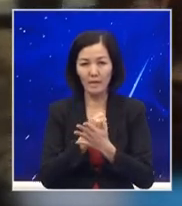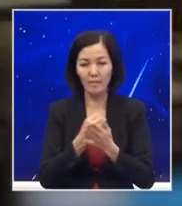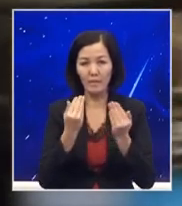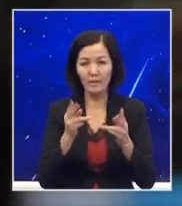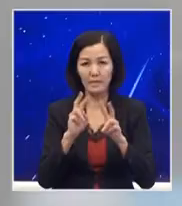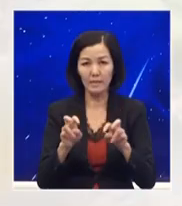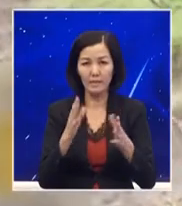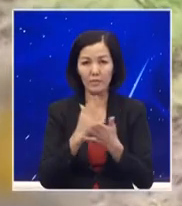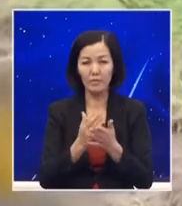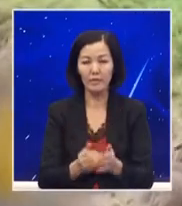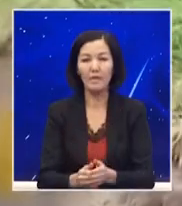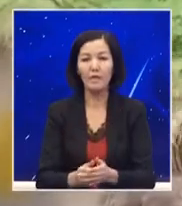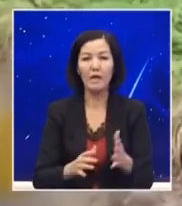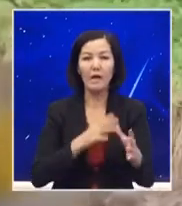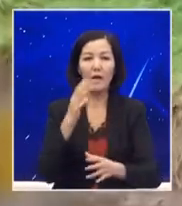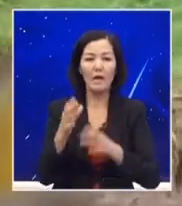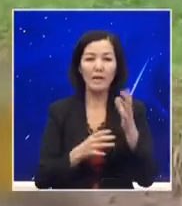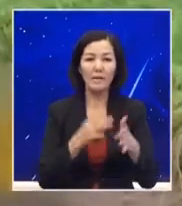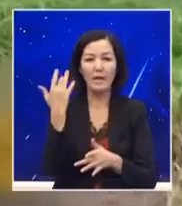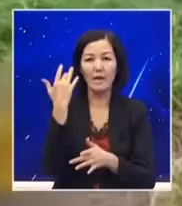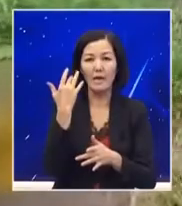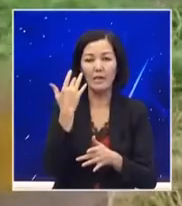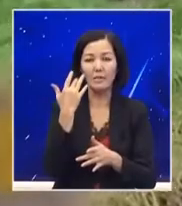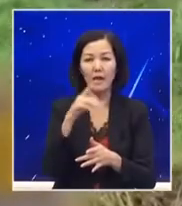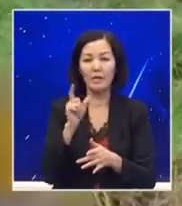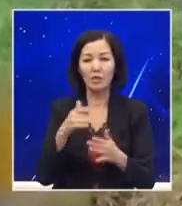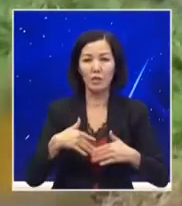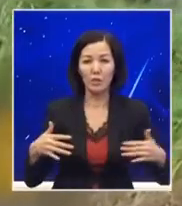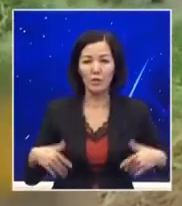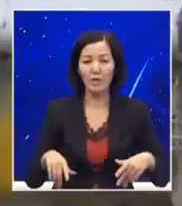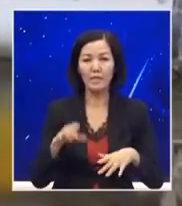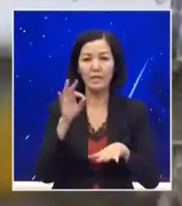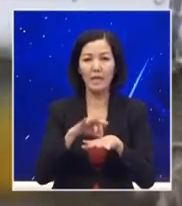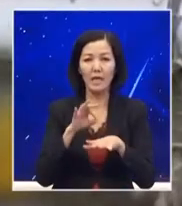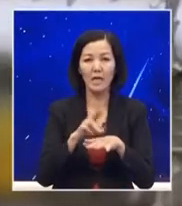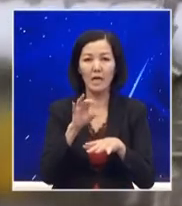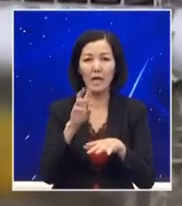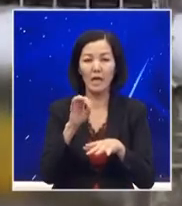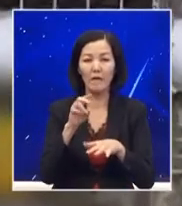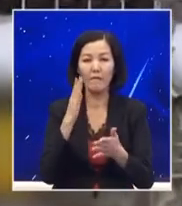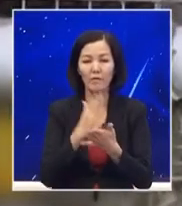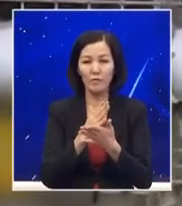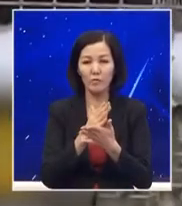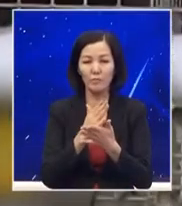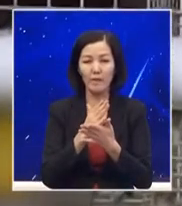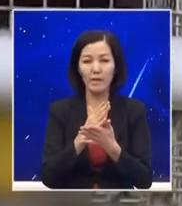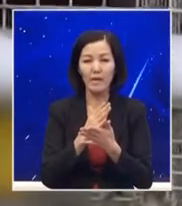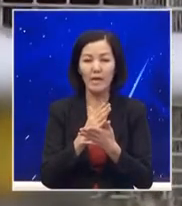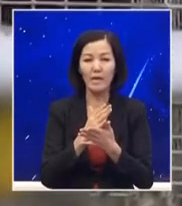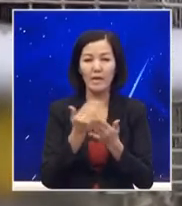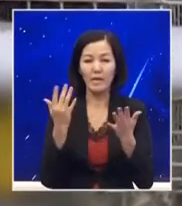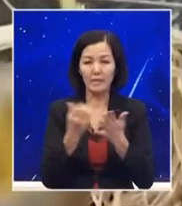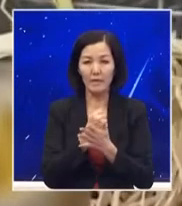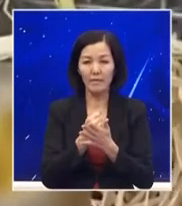нақтылануда. Жаһанда тәжді індет тек адамдардан бөлек жануарлардан да анықталды. Мәселен, ақшта жабайы күзеннен коронавирус инфекциясын